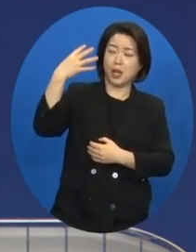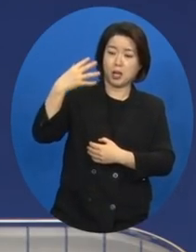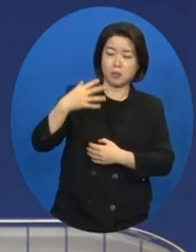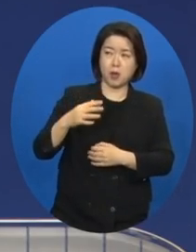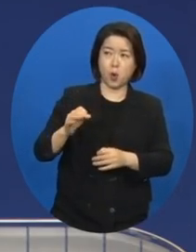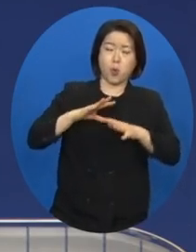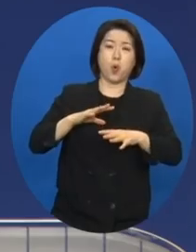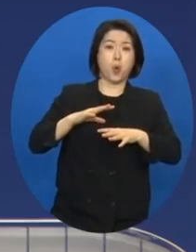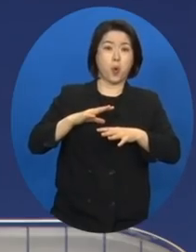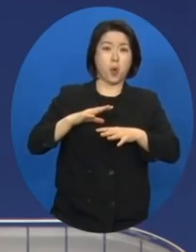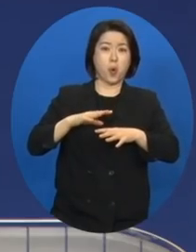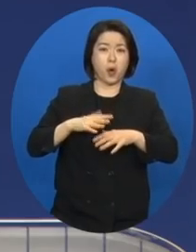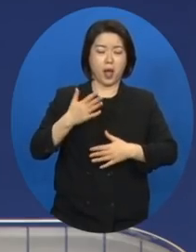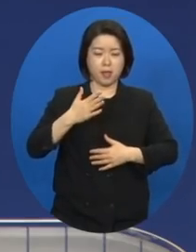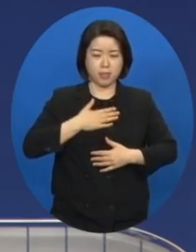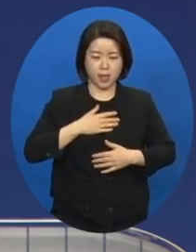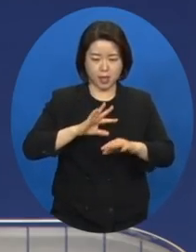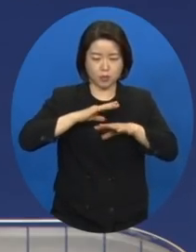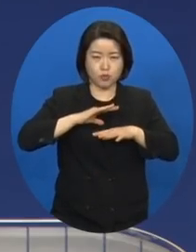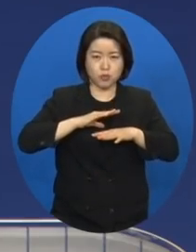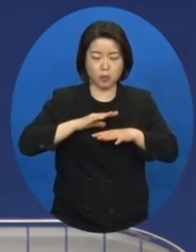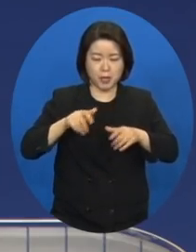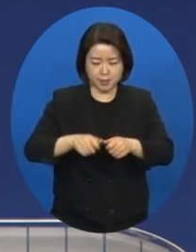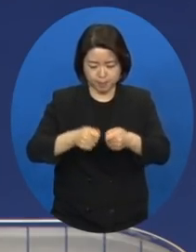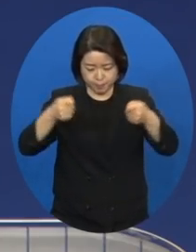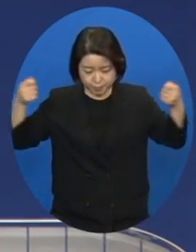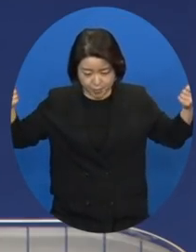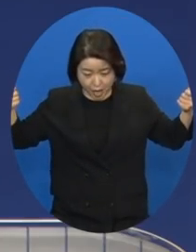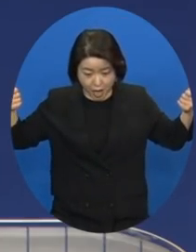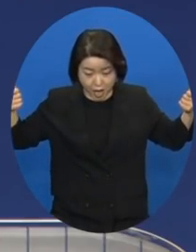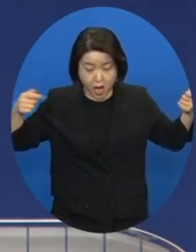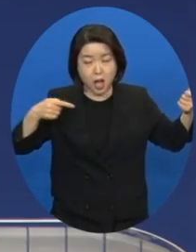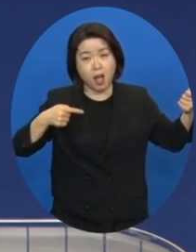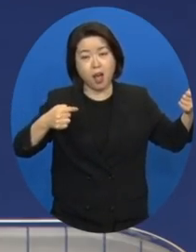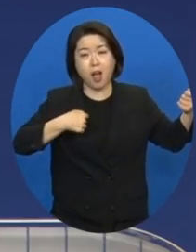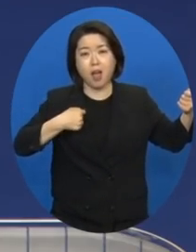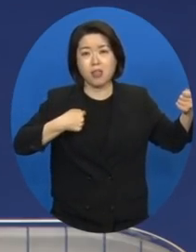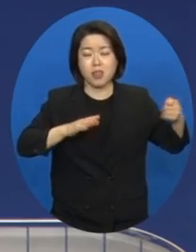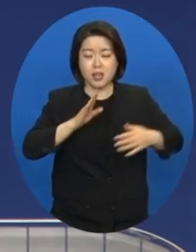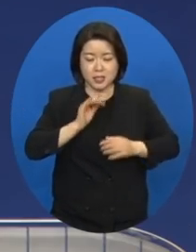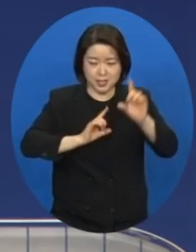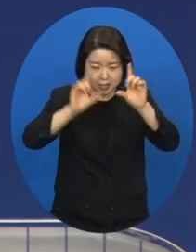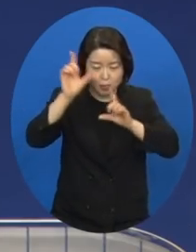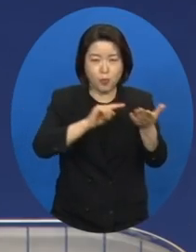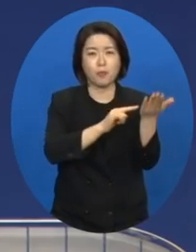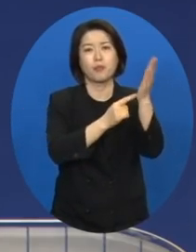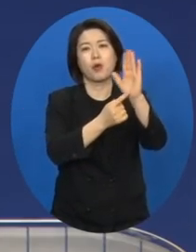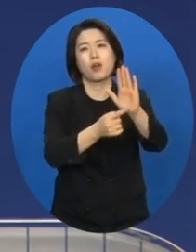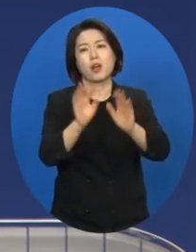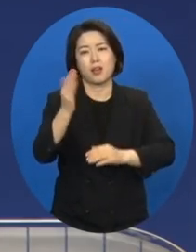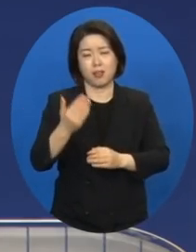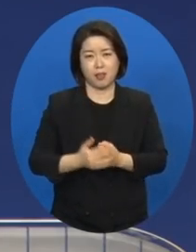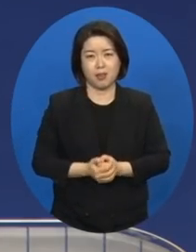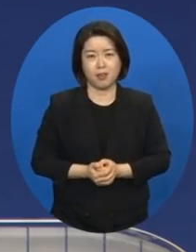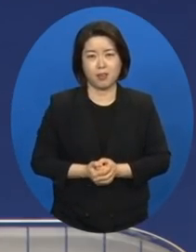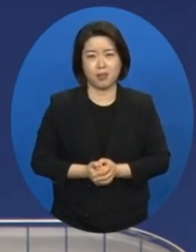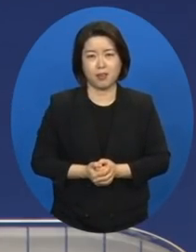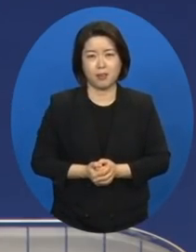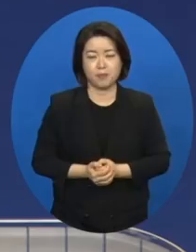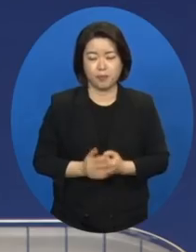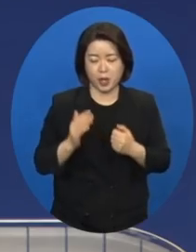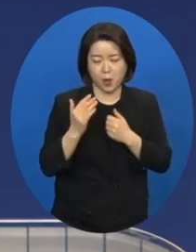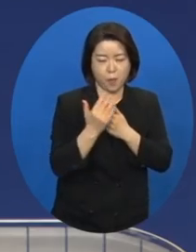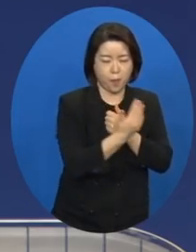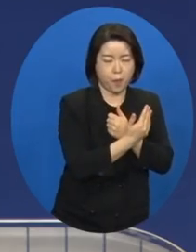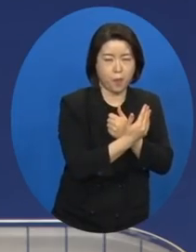화들짝 놀라면서 내 두려움이 확 드러나게 되는 거예요. 나의 실상이 드러나게 되는 겁니다. 그러니까 우리는 감추어져 있을